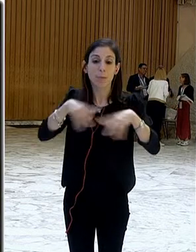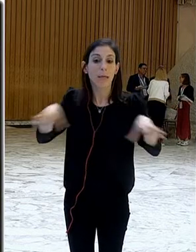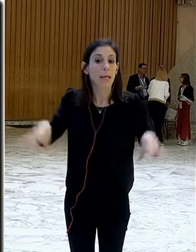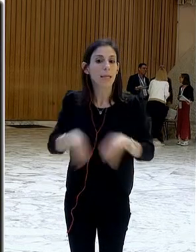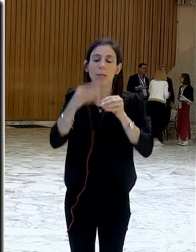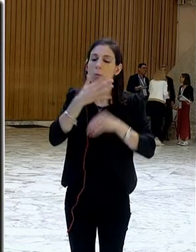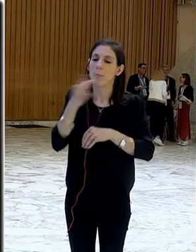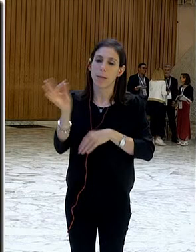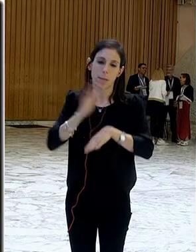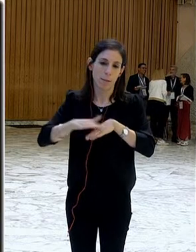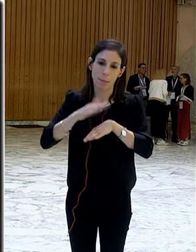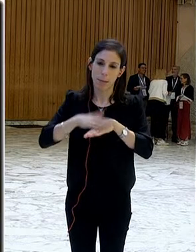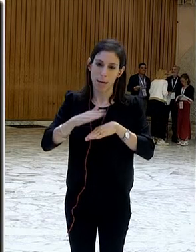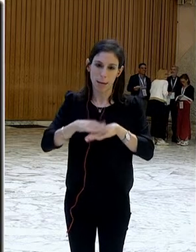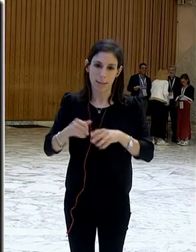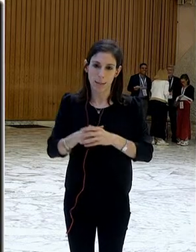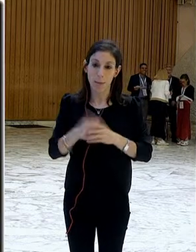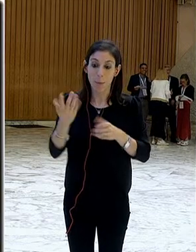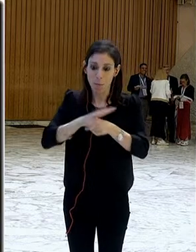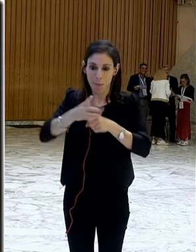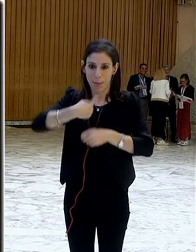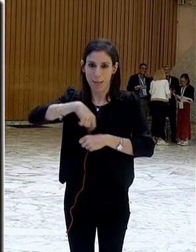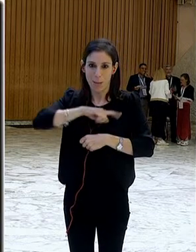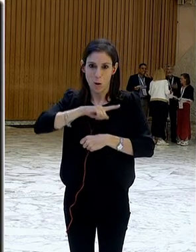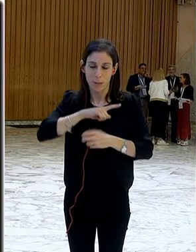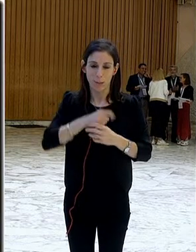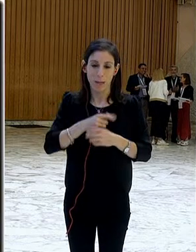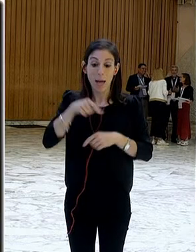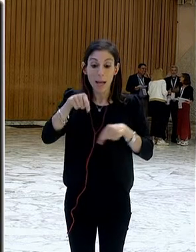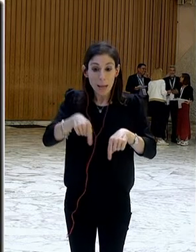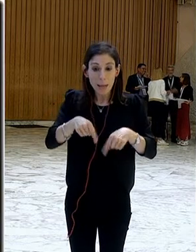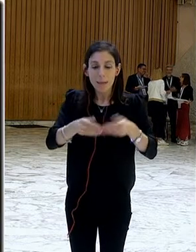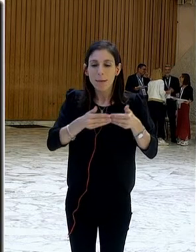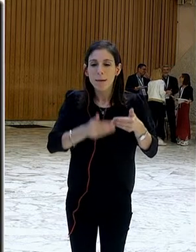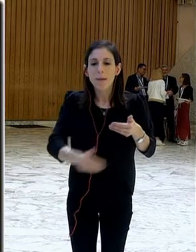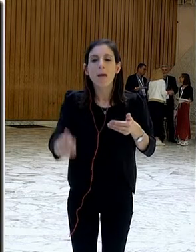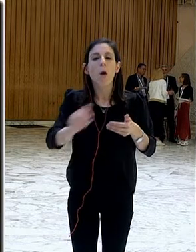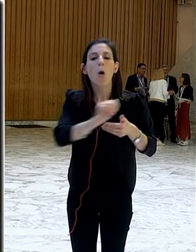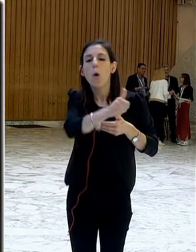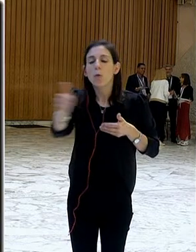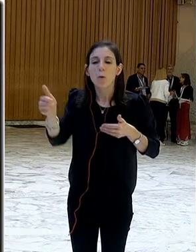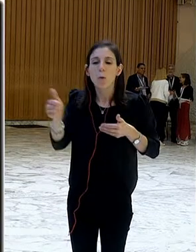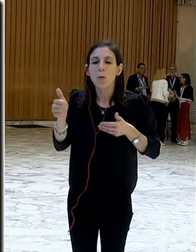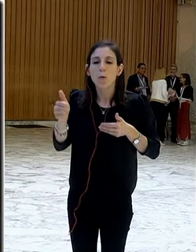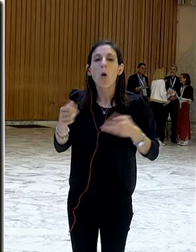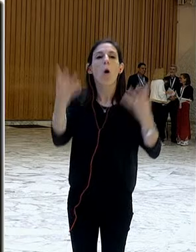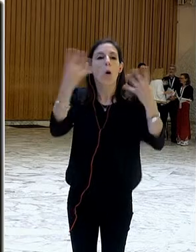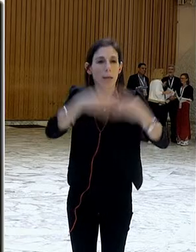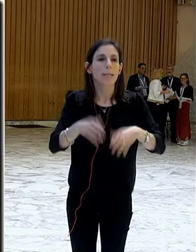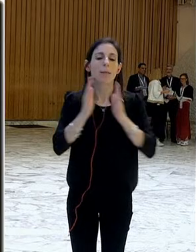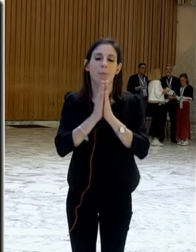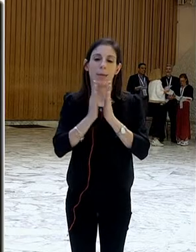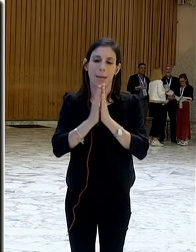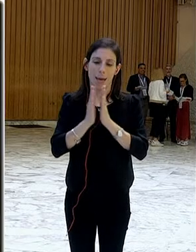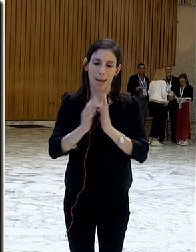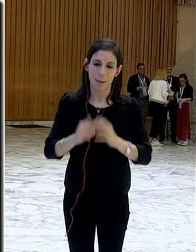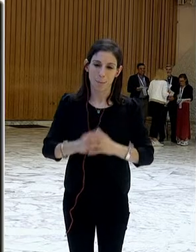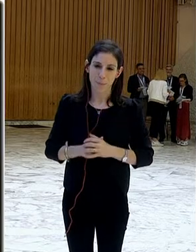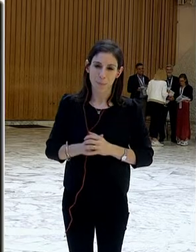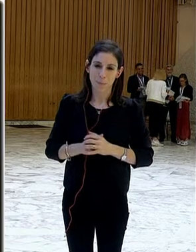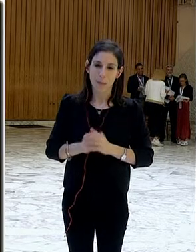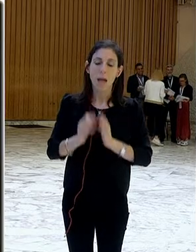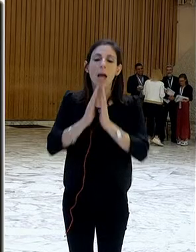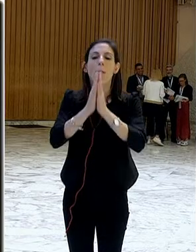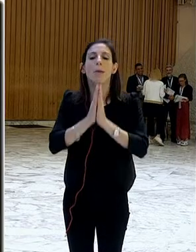foyer et depuis ce jour, chacun a son tour d'organiser la prière. Et cette prière nous